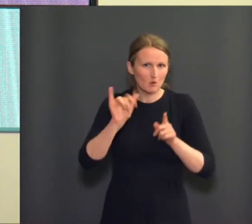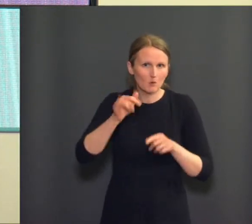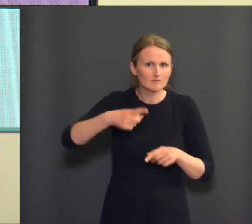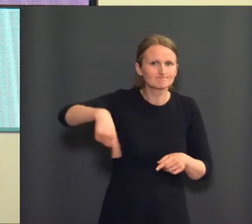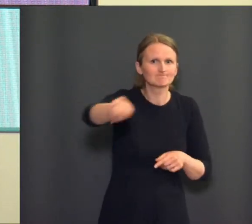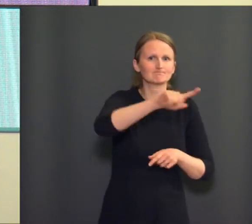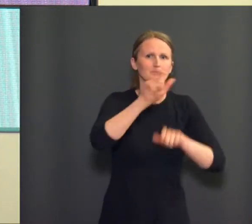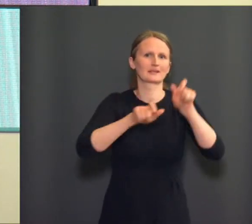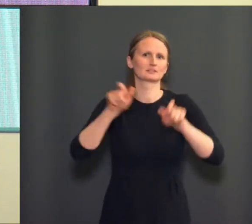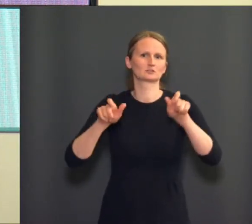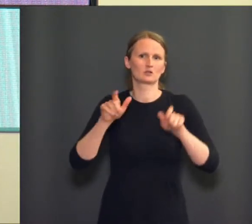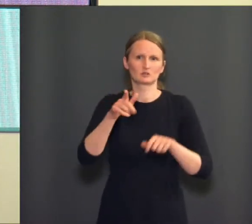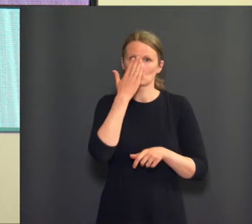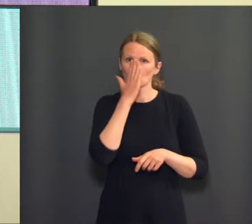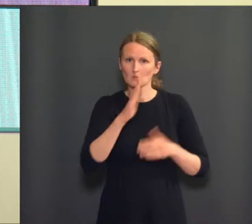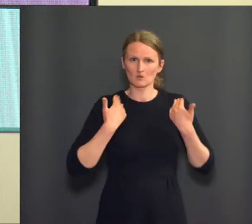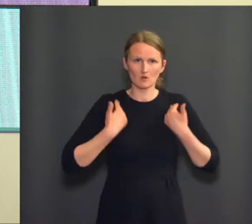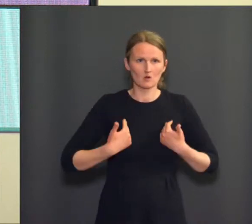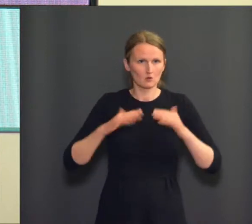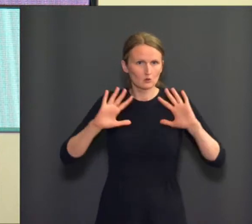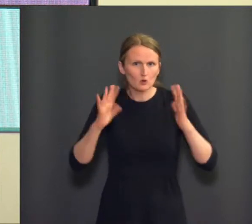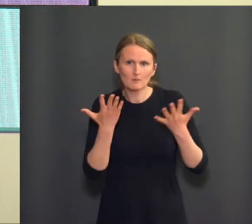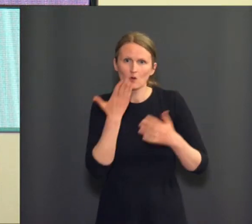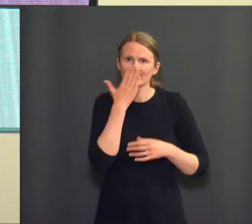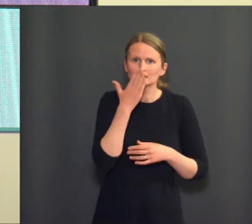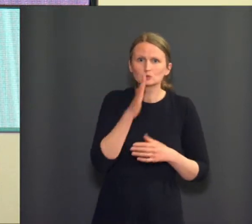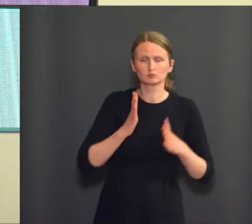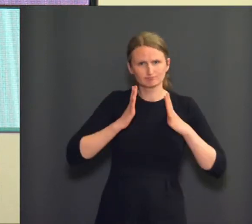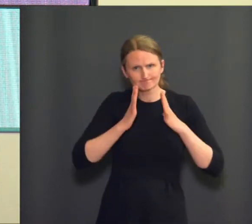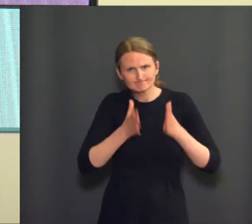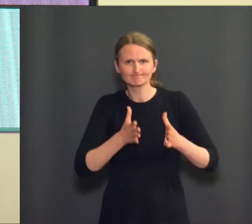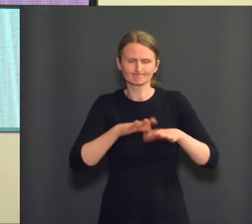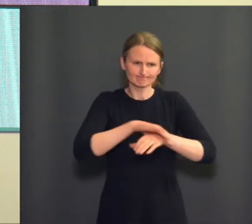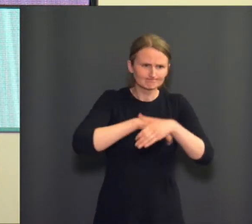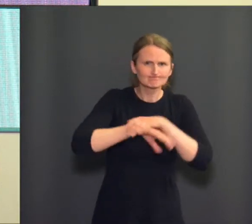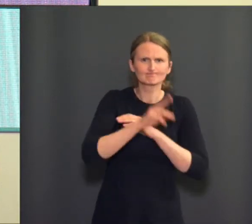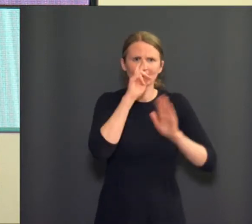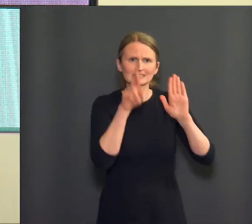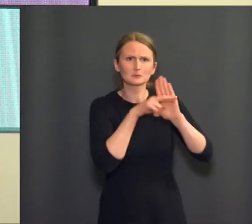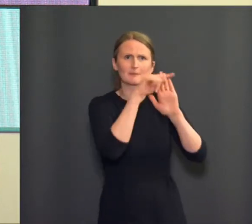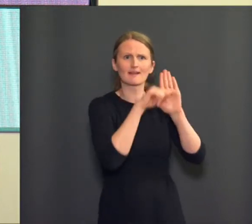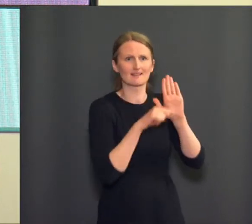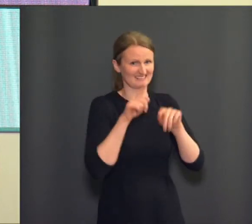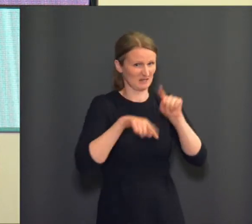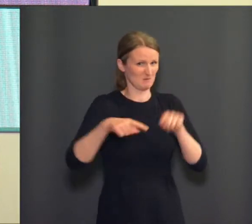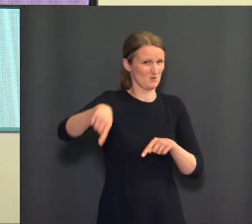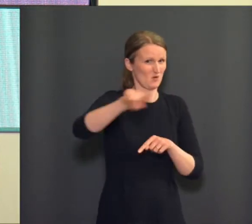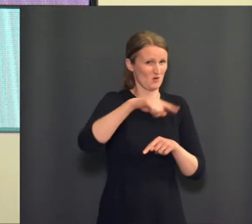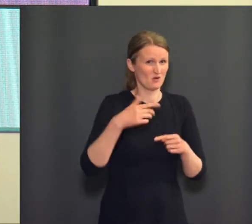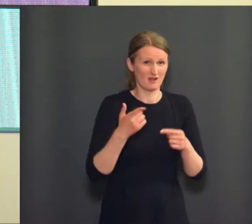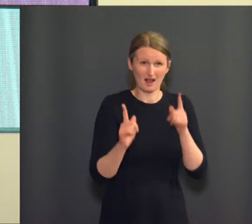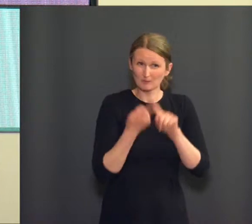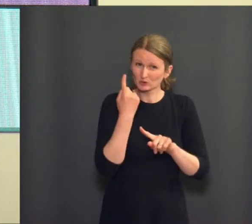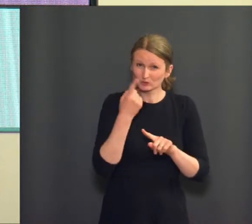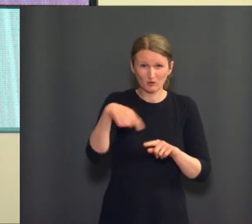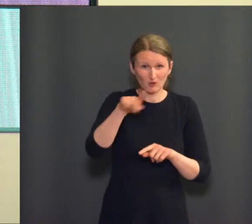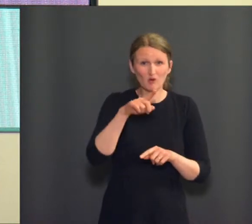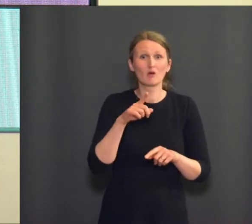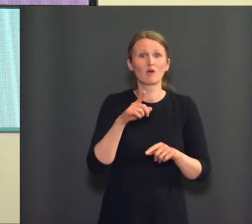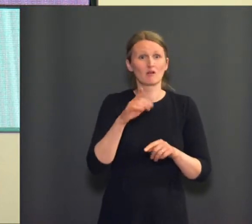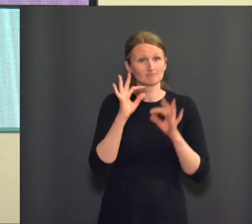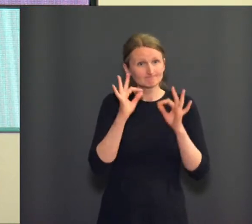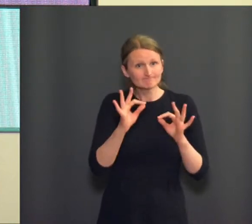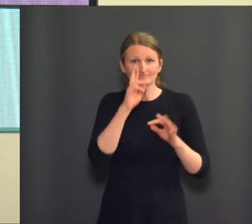Et donc c'est la manière dont notre comportement va se traduire dans les faits et dans les faits et les mesures de